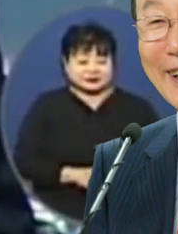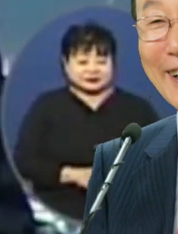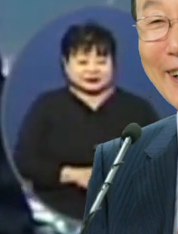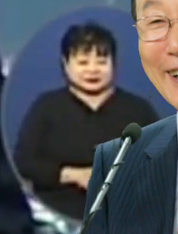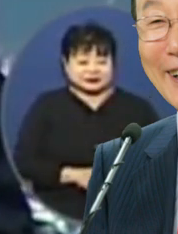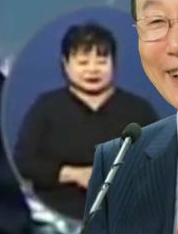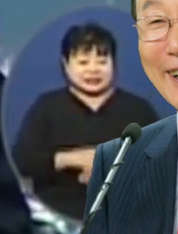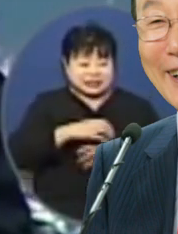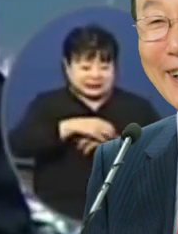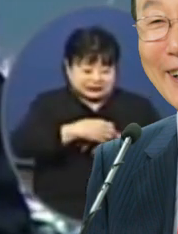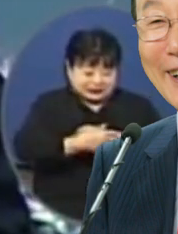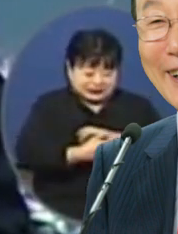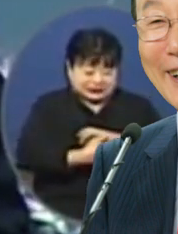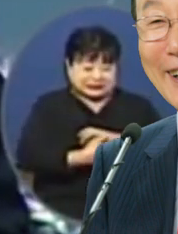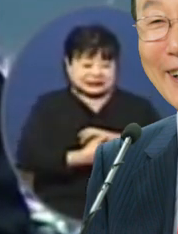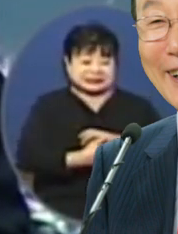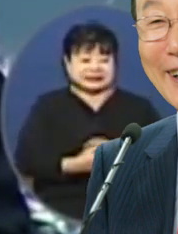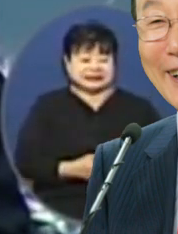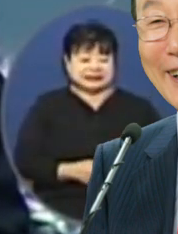제사